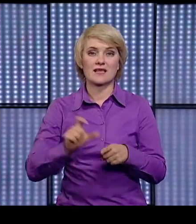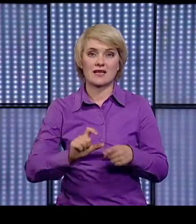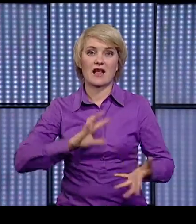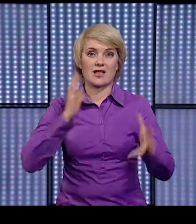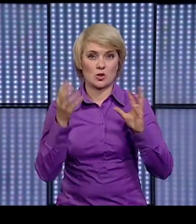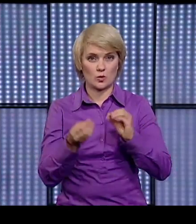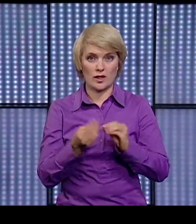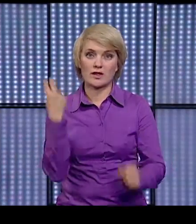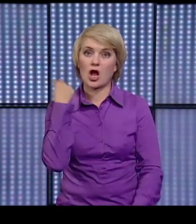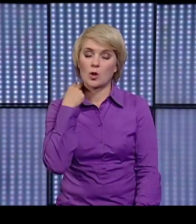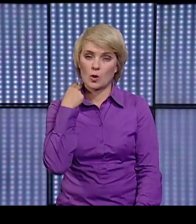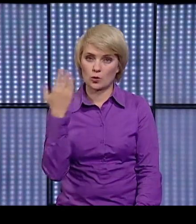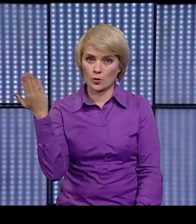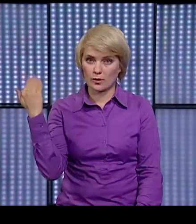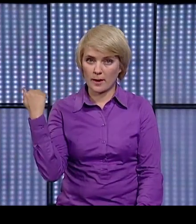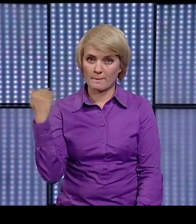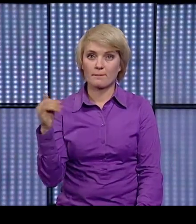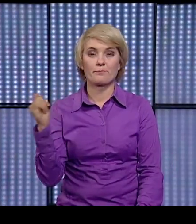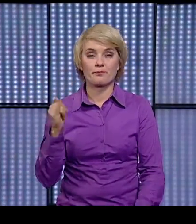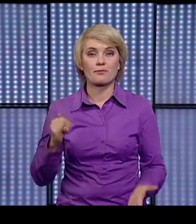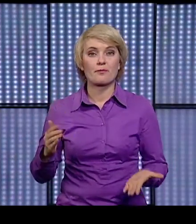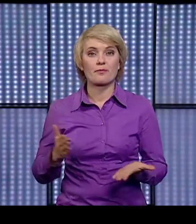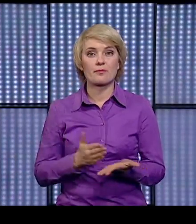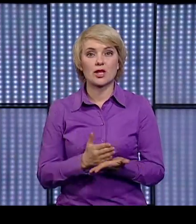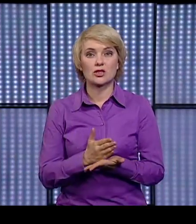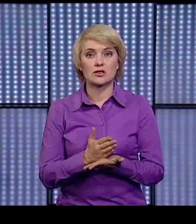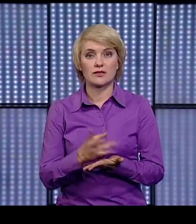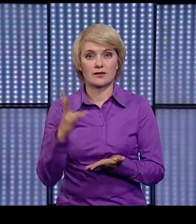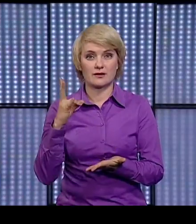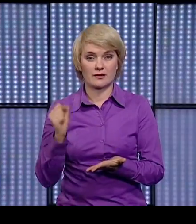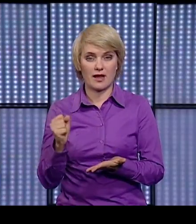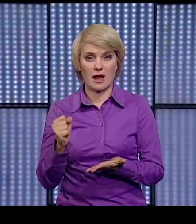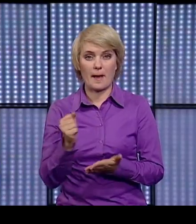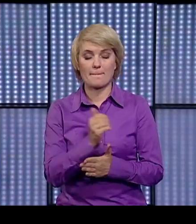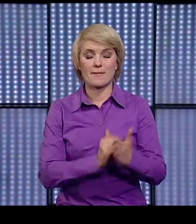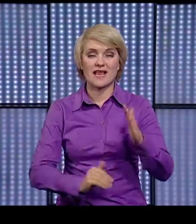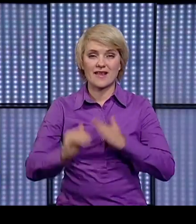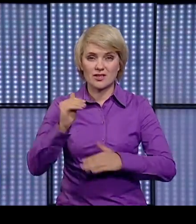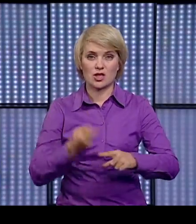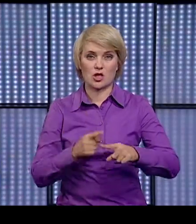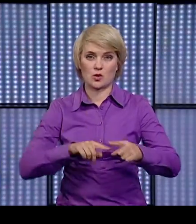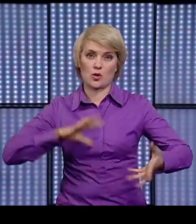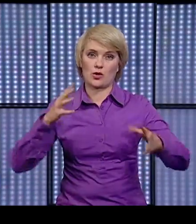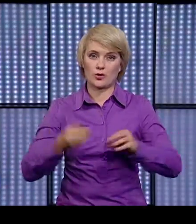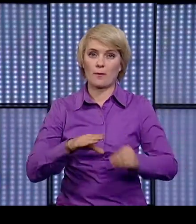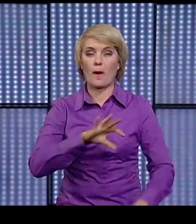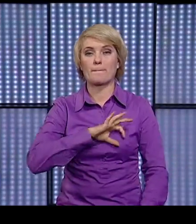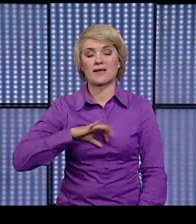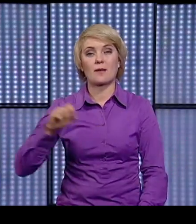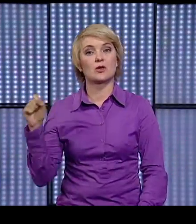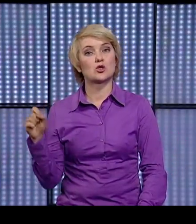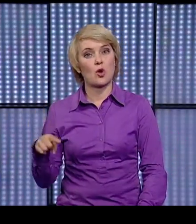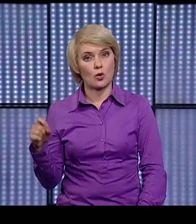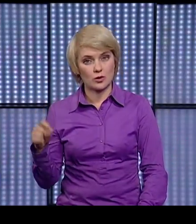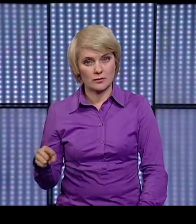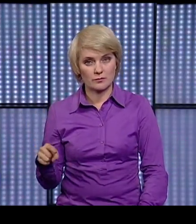Лондона і пішли на перевищення цього результату по медалям і золотим,